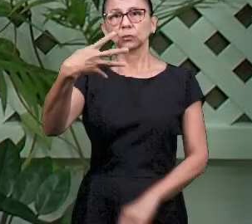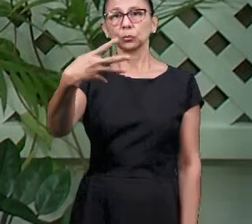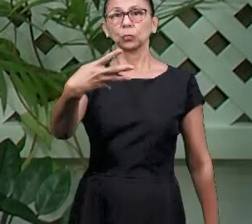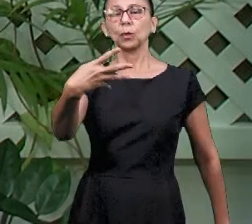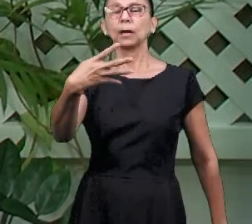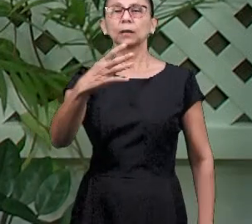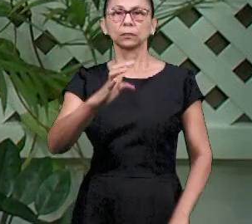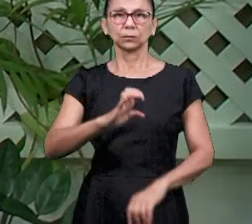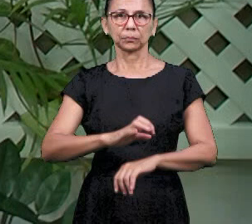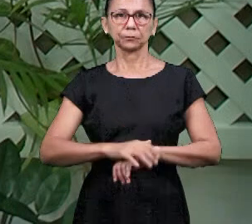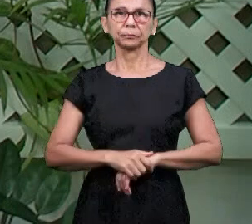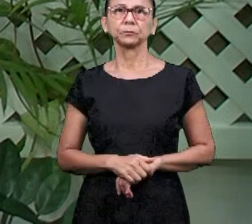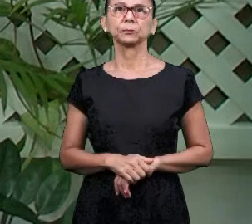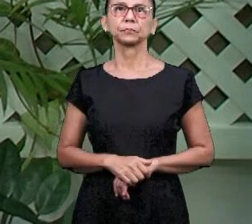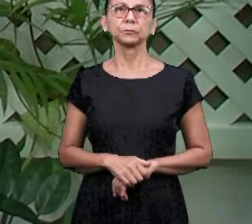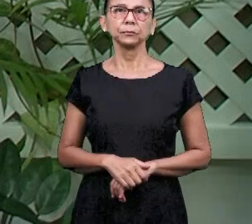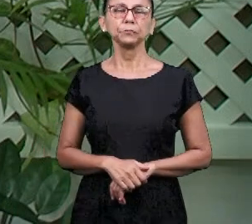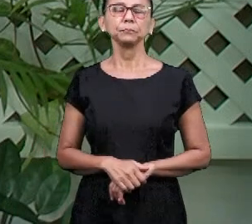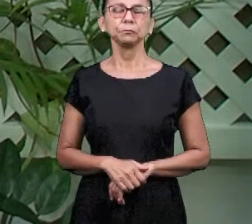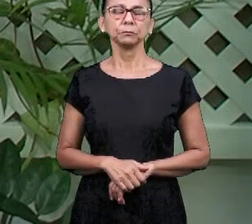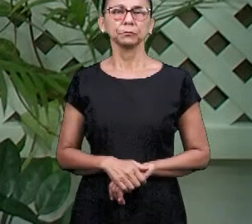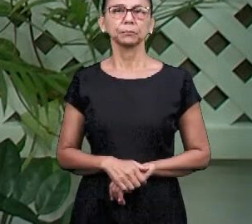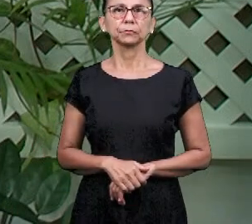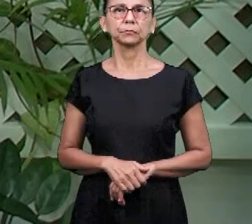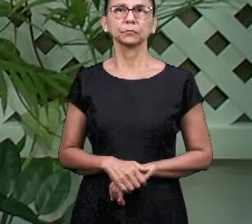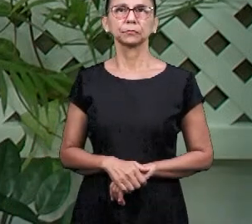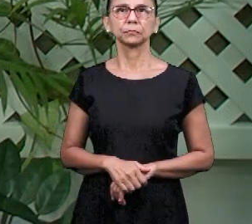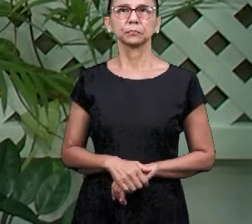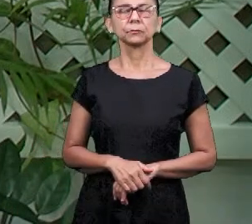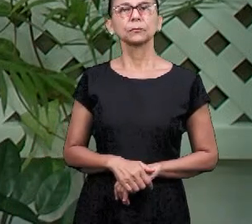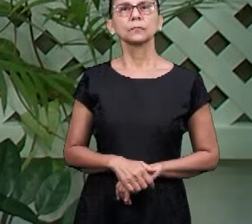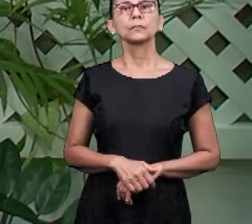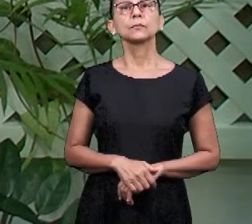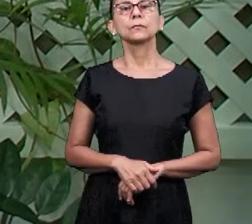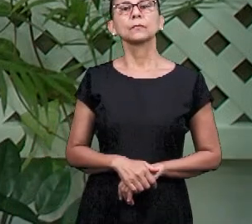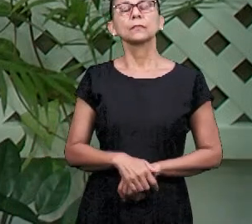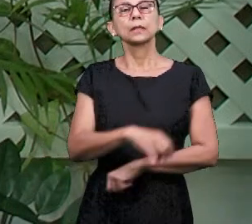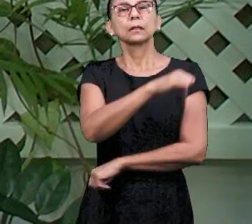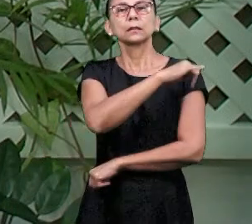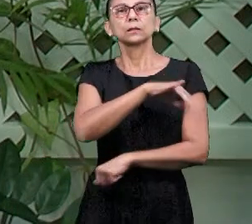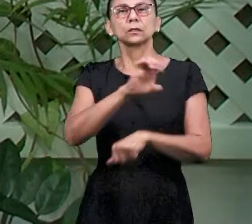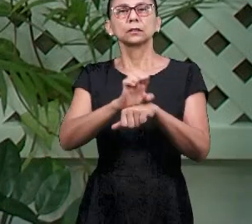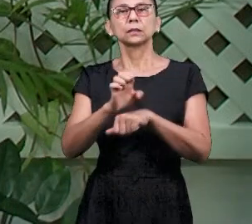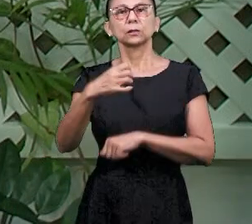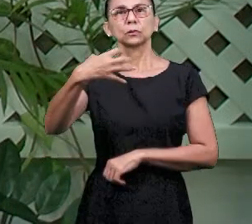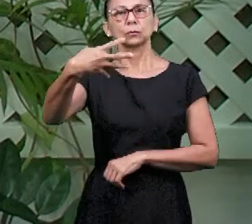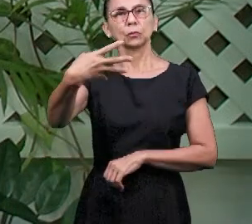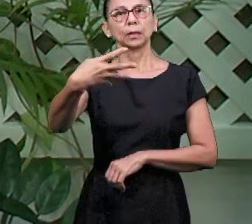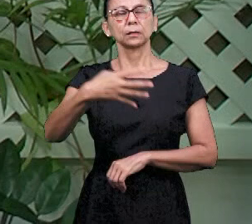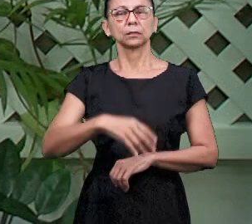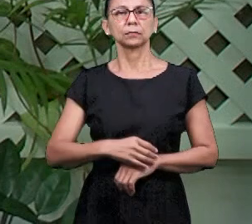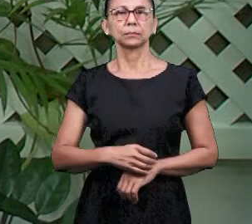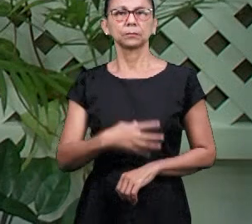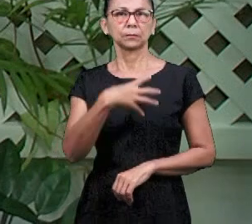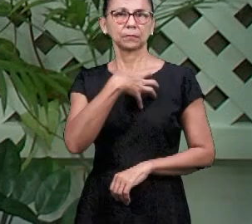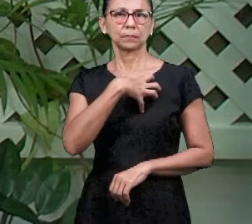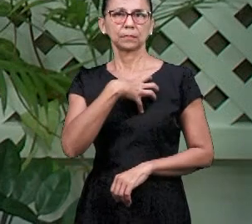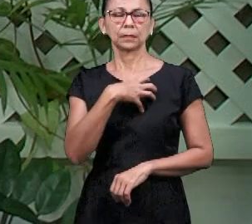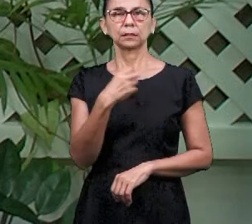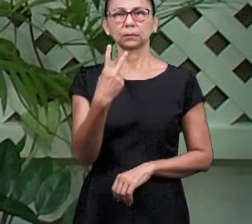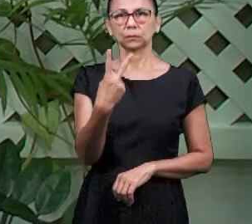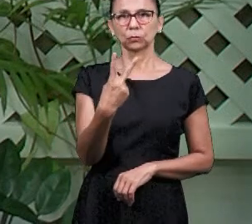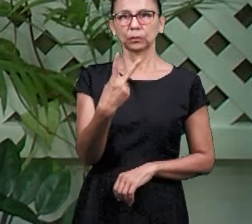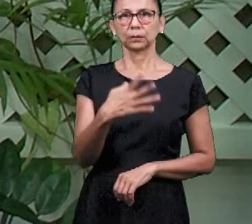avons ici aujourd'hui, parmi les 30 plus grandes contributions, dont le nombre de participants se trouve São